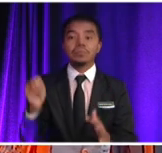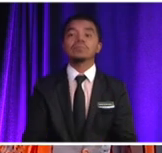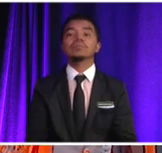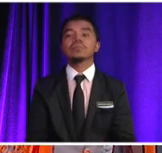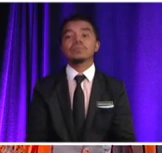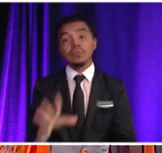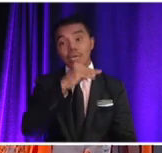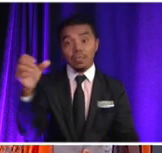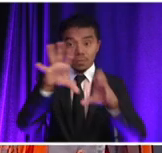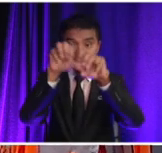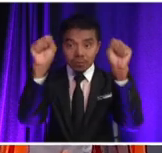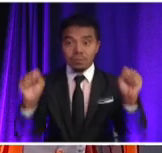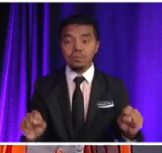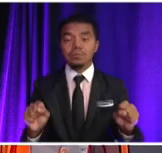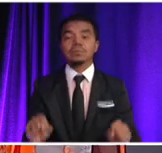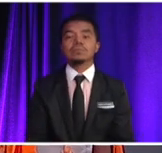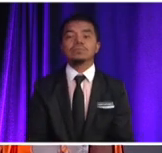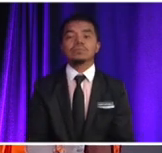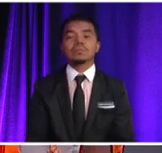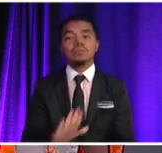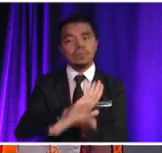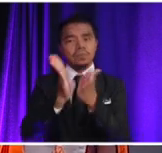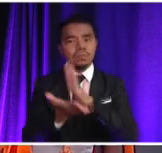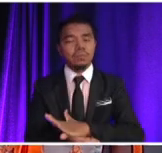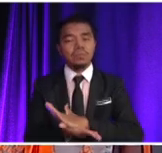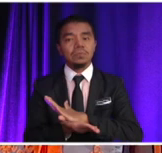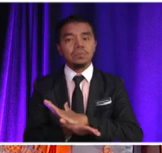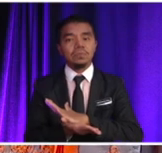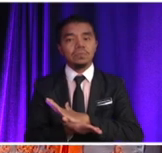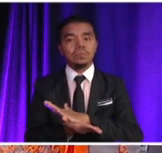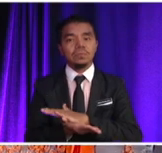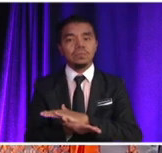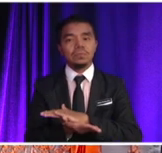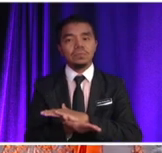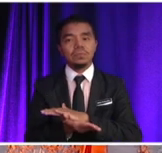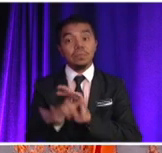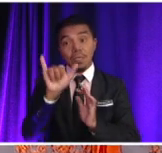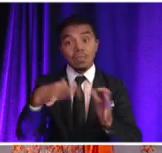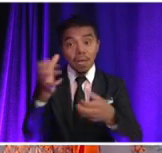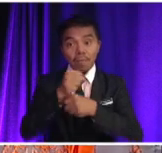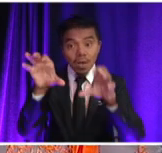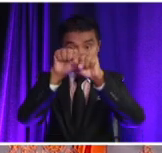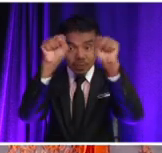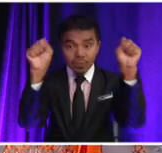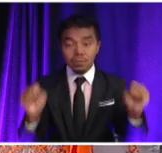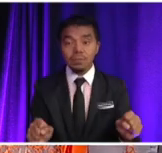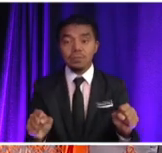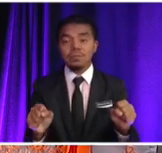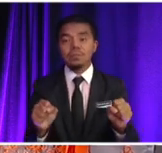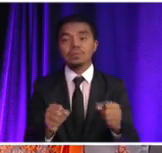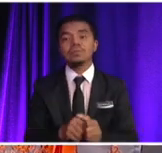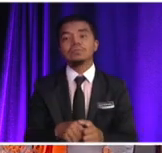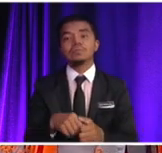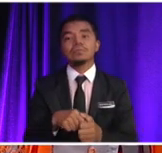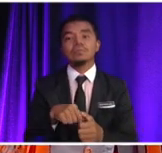tidak diakui jadi kita yang dapat si Jelly semua kita beli rujuk agensi kerajaan